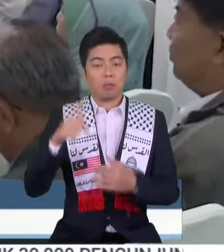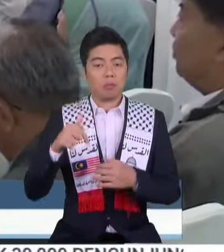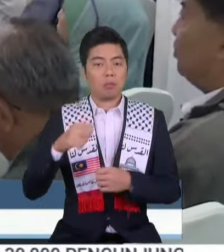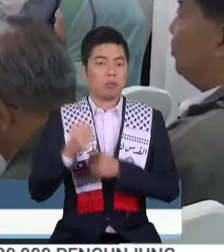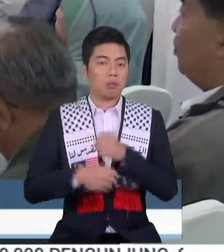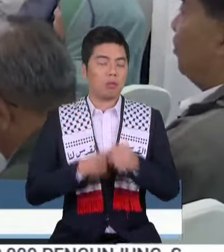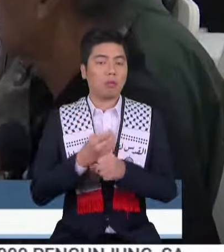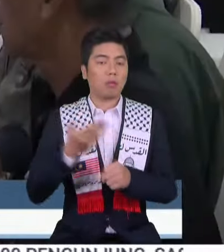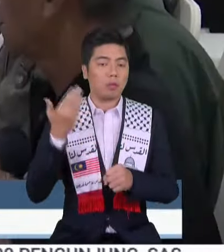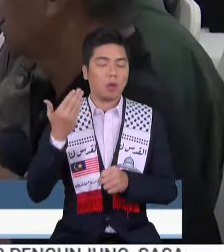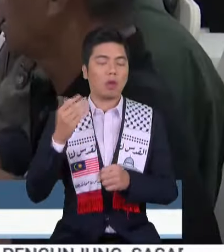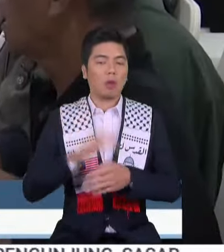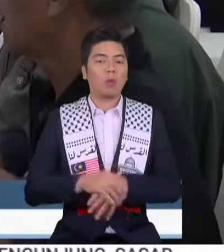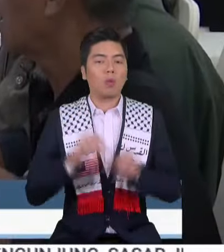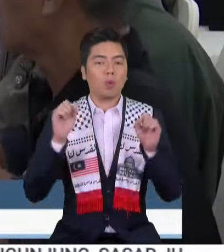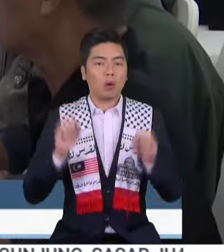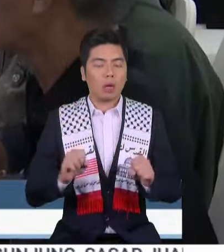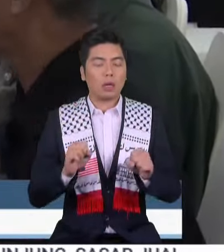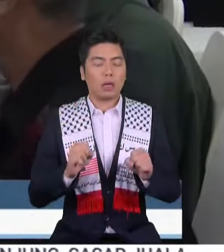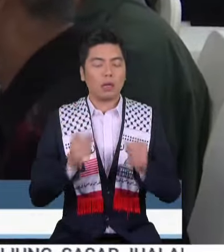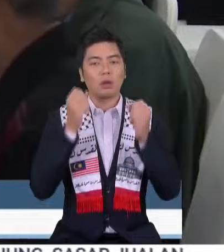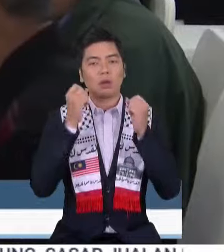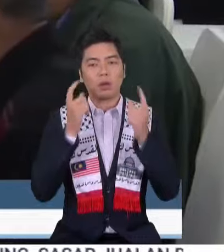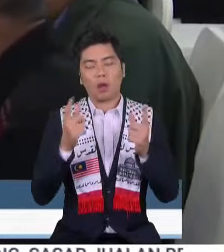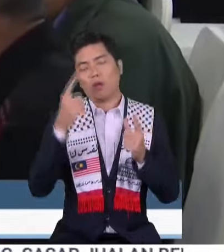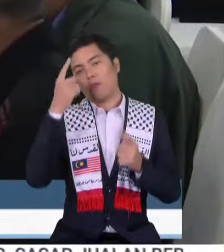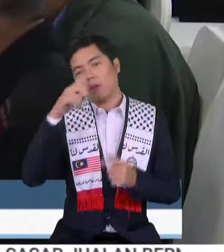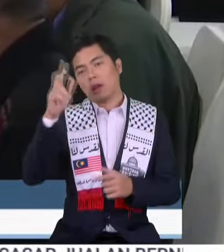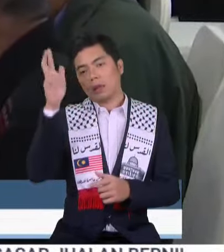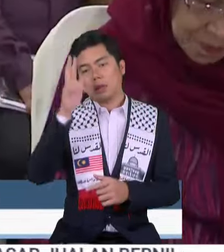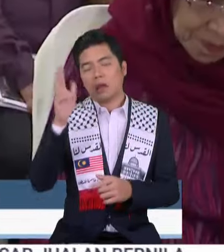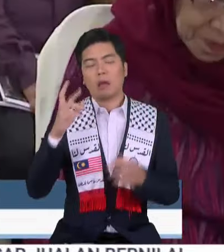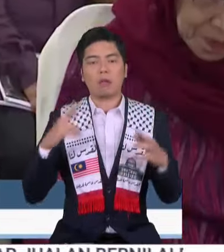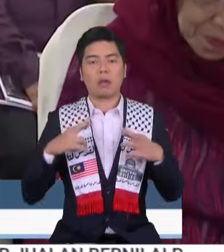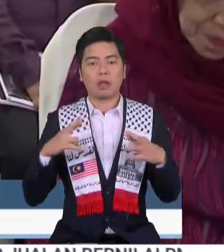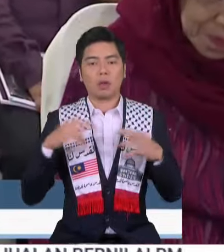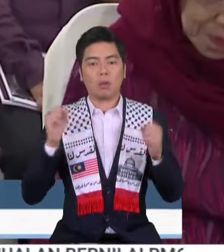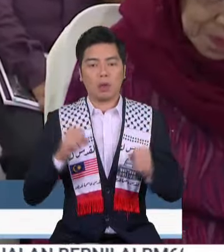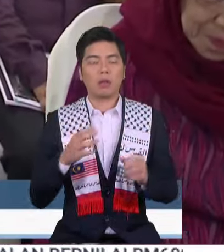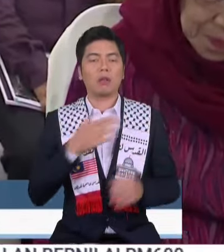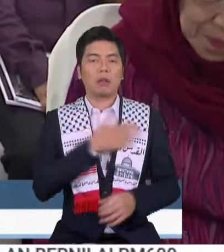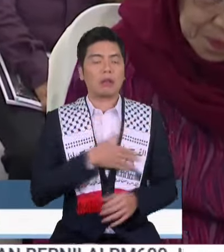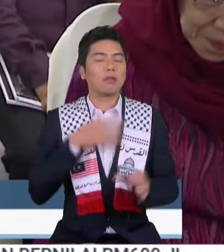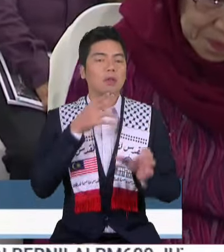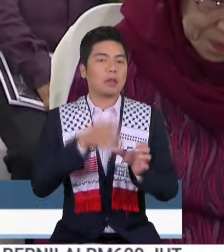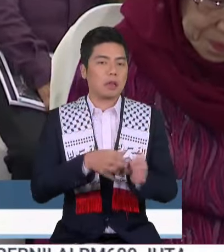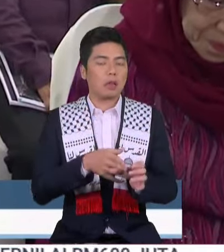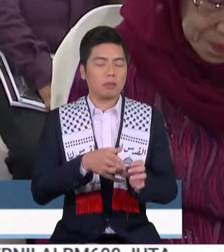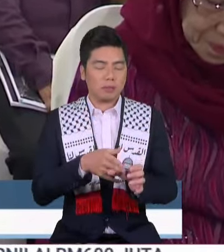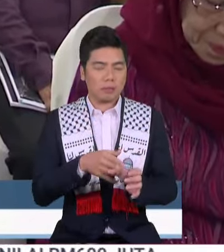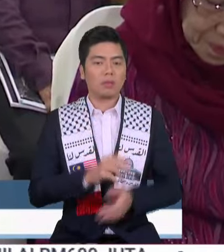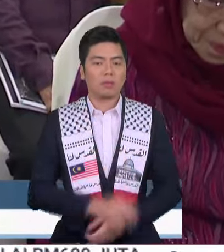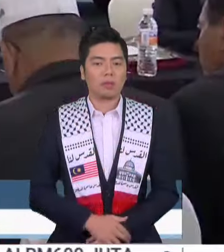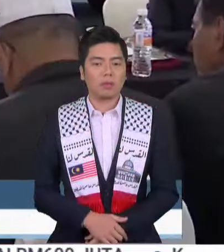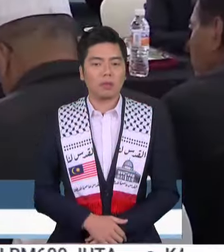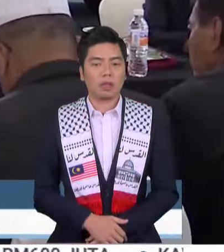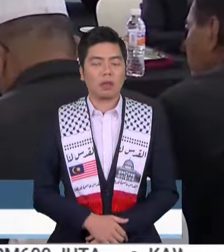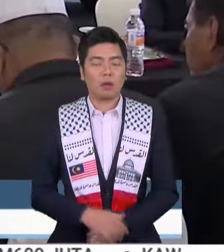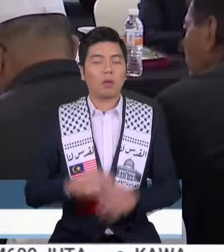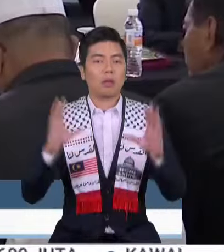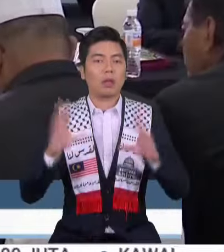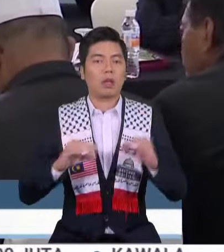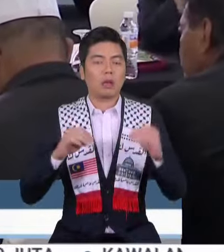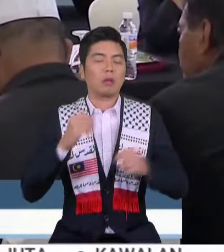membantu meningkatkan kesedaran pesara untuk memohon sebagai ahli persatuan. Subri bercakap kepada RTM pada mesyuarat agung